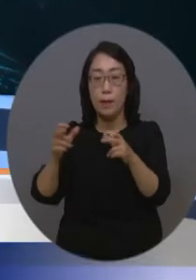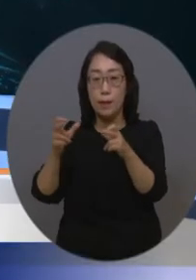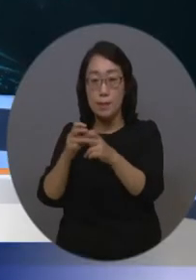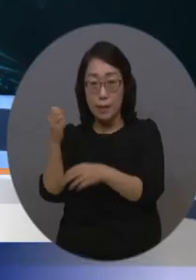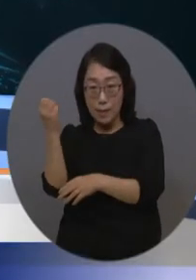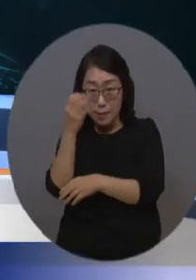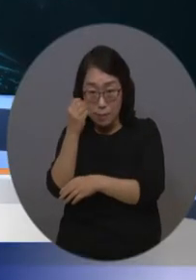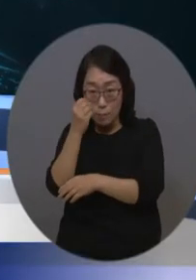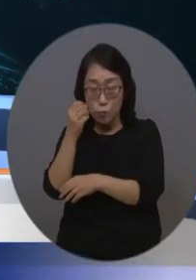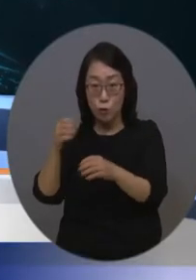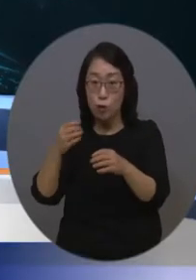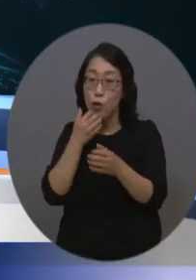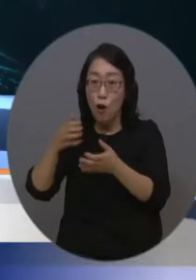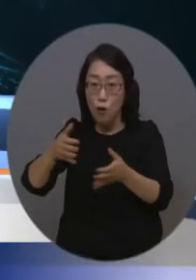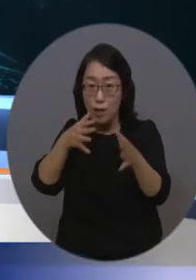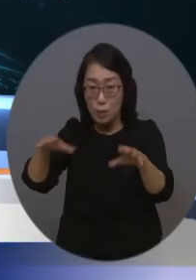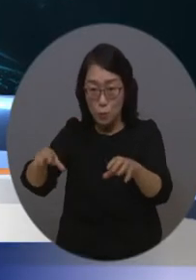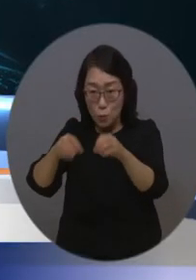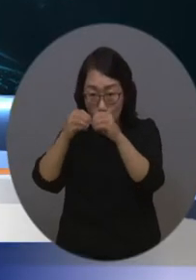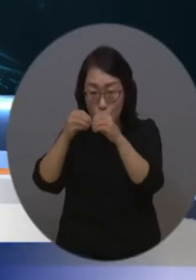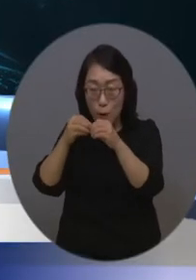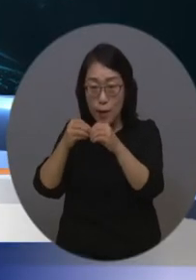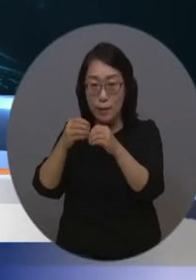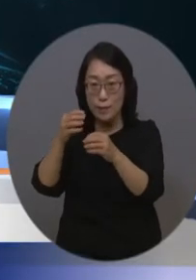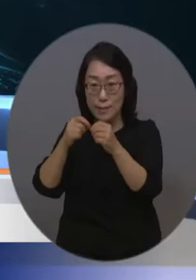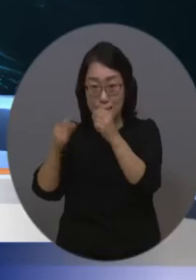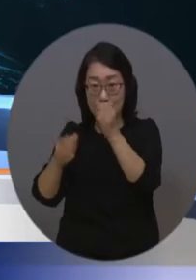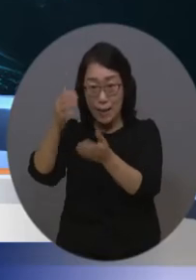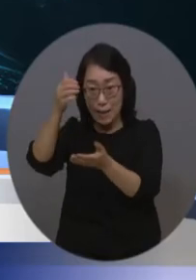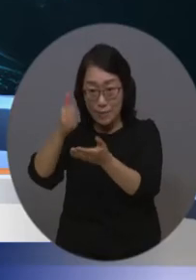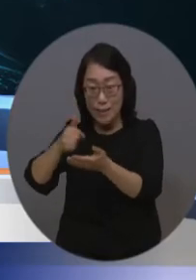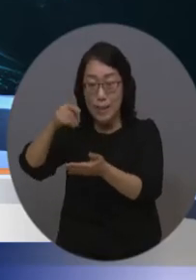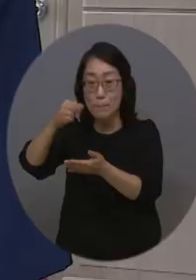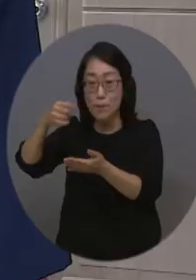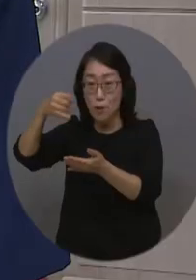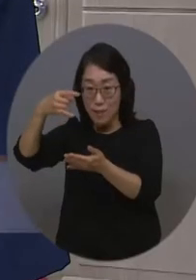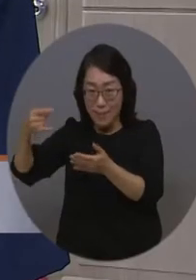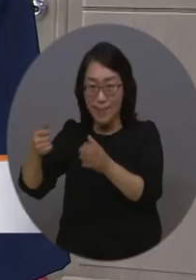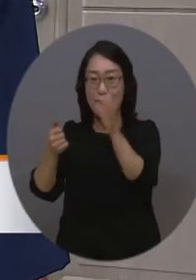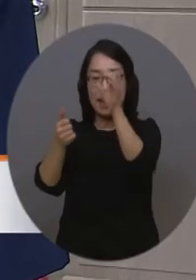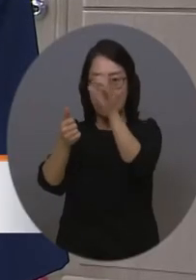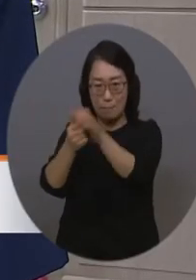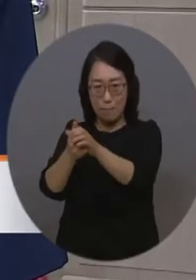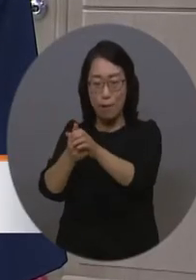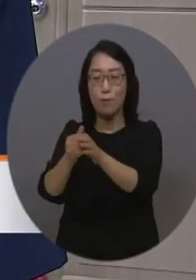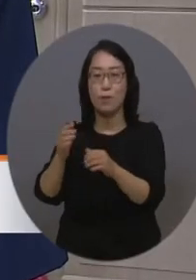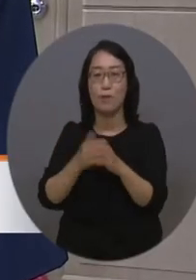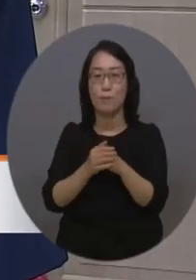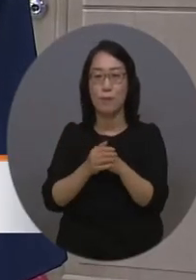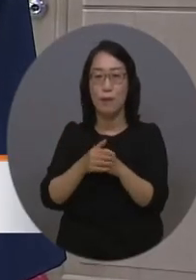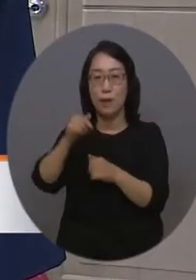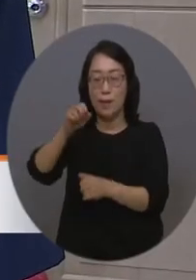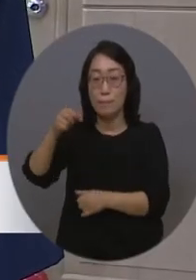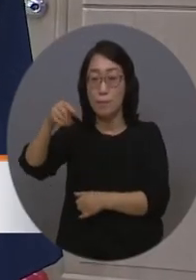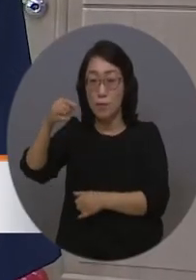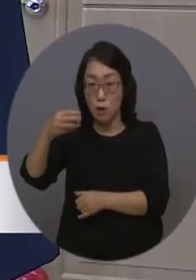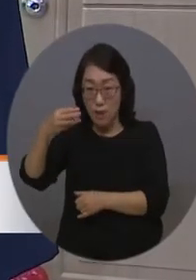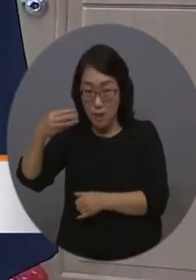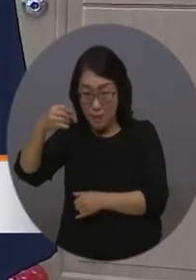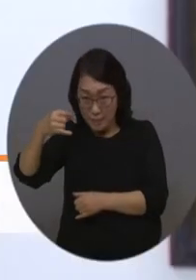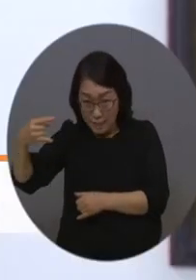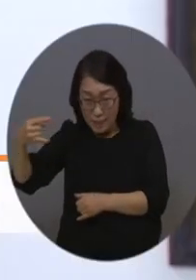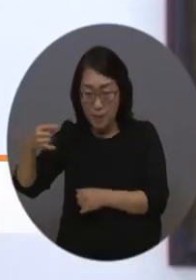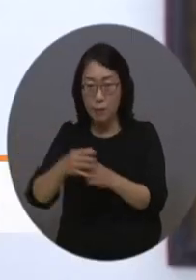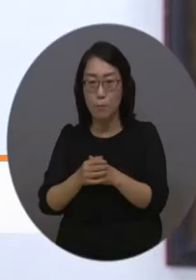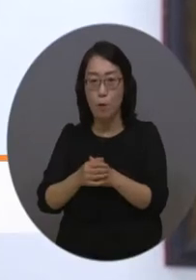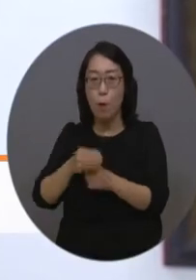장애인신문 경기총괄지사 김철희 지사장이 임명됐습니다. 김철희 지사장은 경기 지역의 곰돌이